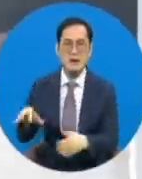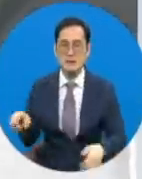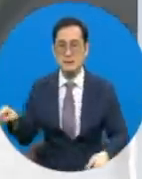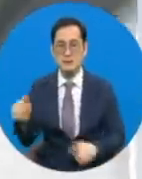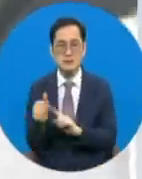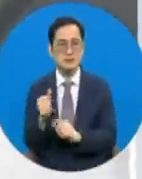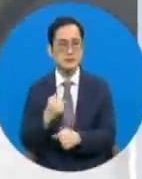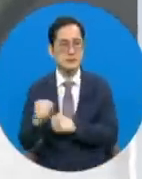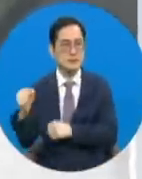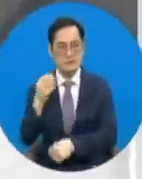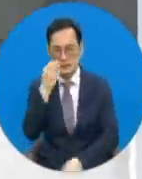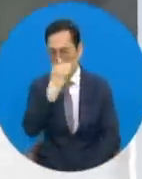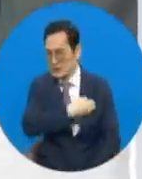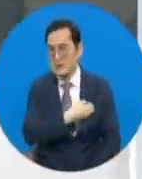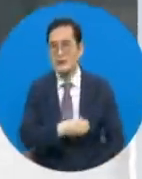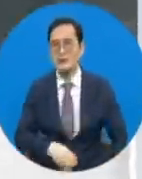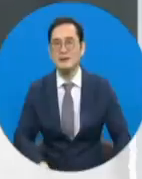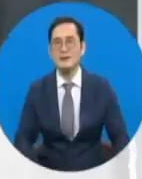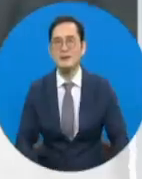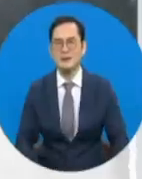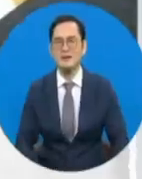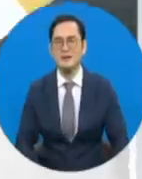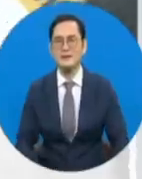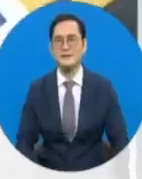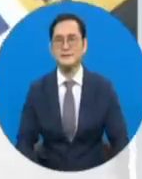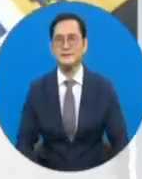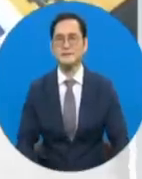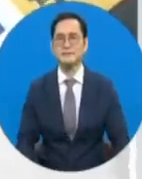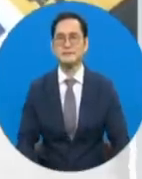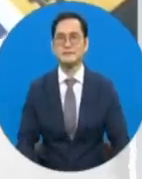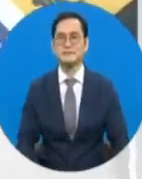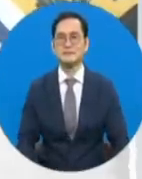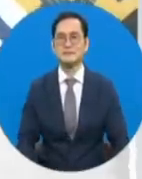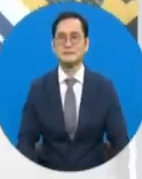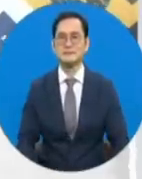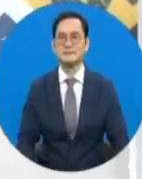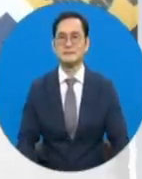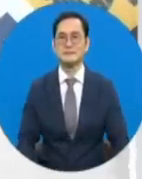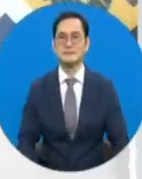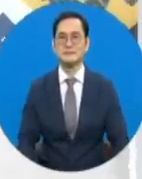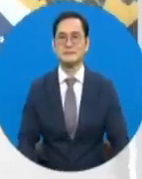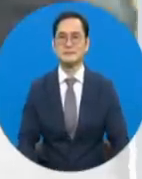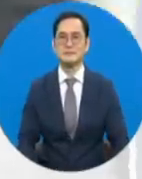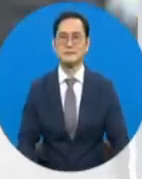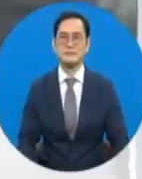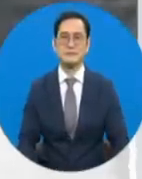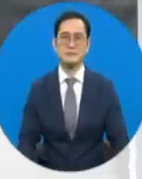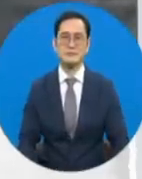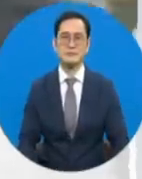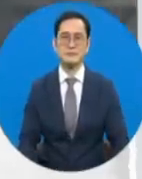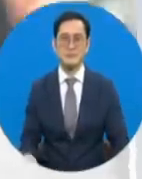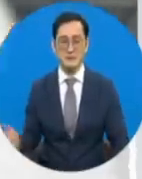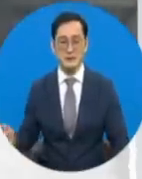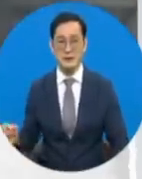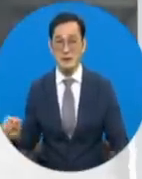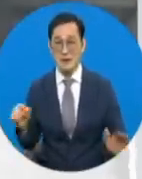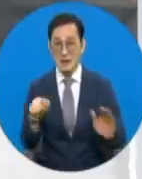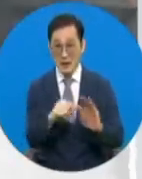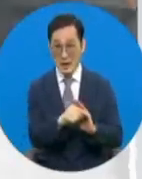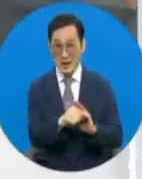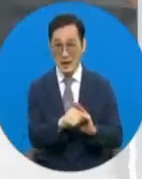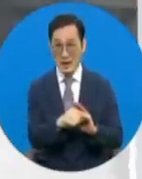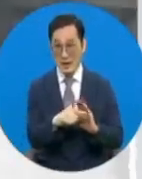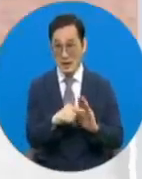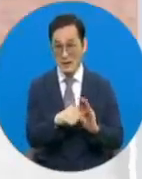사실 만약에 물론 중국 대사를 야당 대표가 가는 것도 격식에 맞지 않지만 적어도 저 자리에 가게 되면